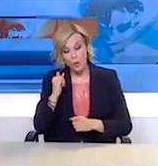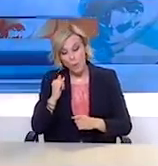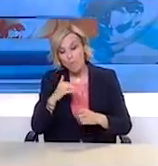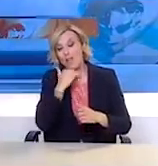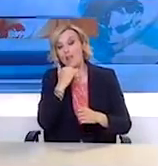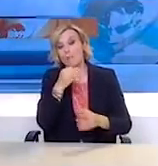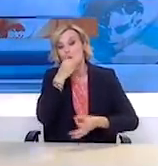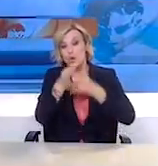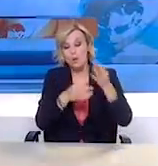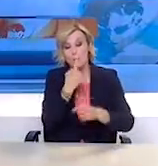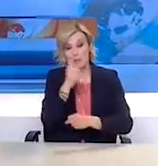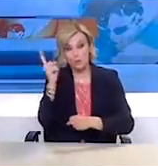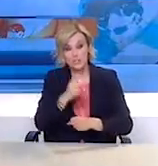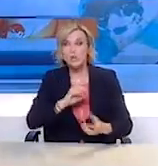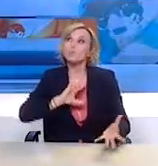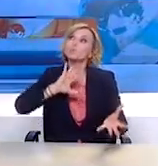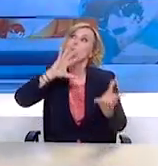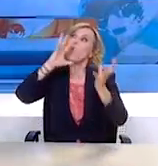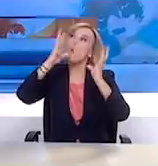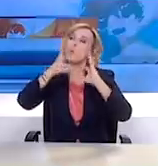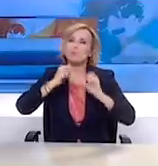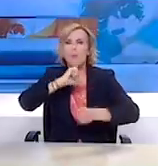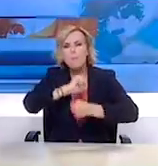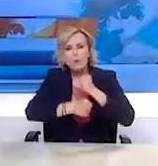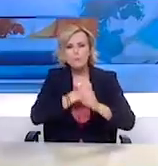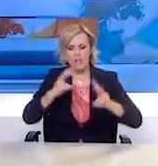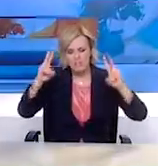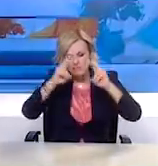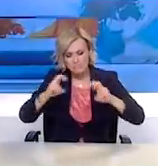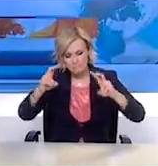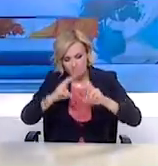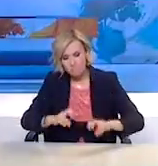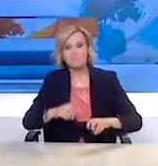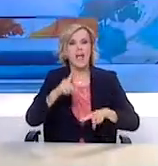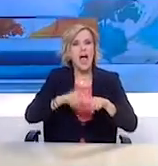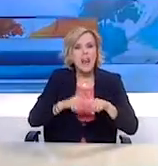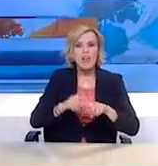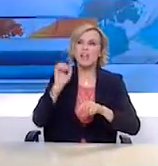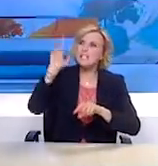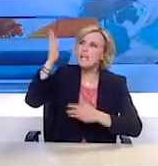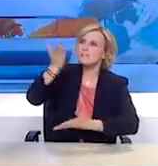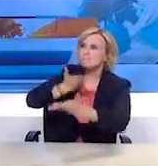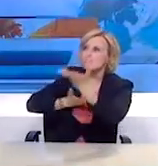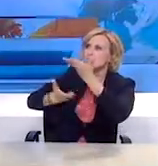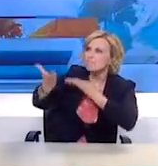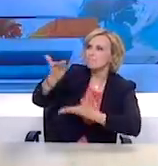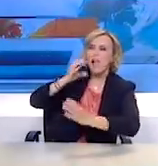τεράστιες ερευνητικές προσπάθειες σε όλο τον κόσμο. Μιλούμε με συναδέλφους και έχουμε και συναδέλφους εδώ στην Ελλάδα που εξετάζουν αυτά τα δύο φαινόμενα, είτε την